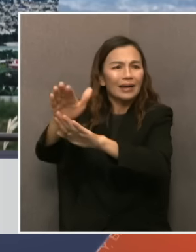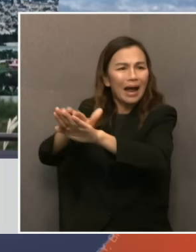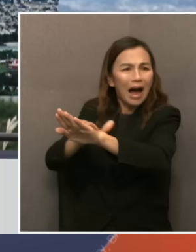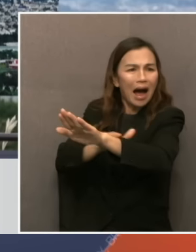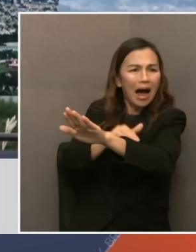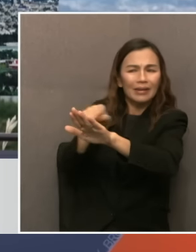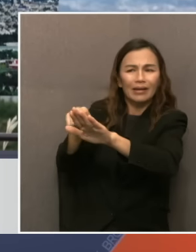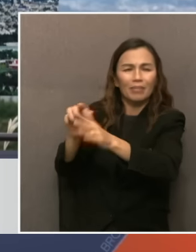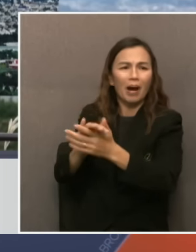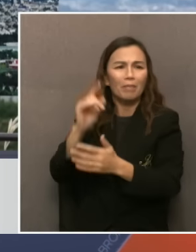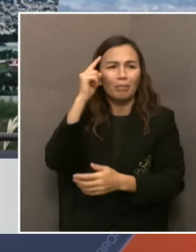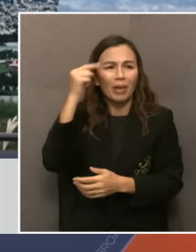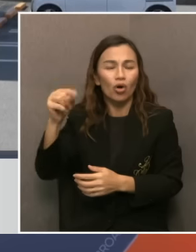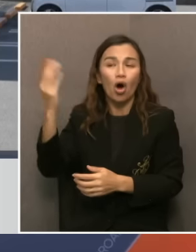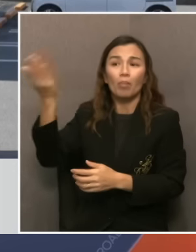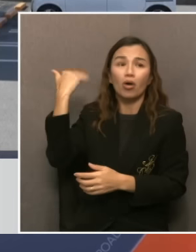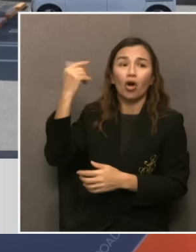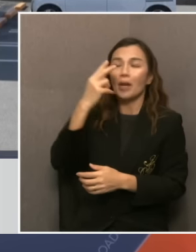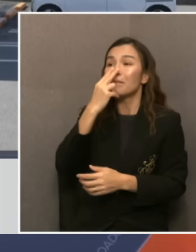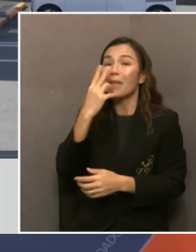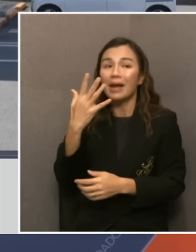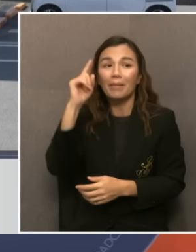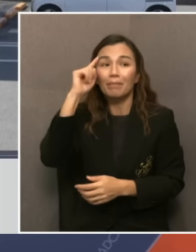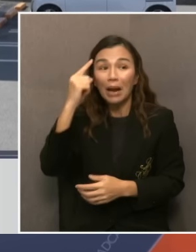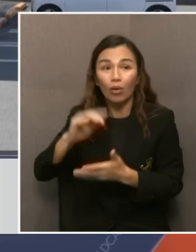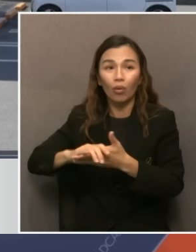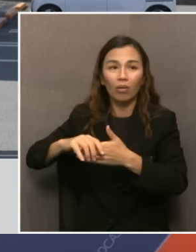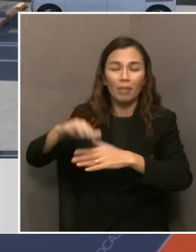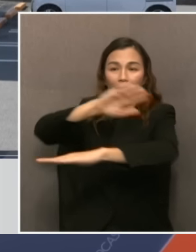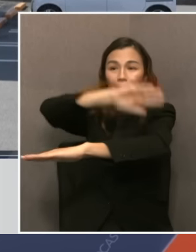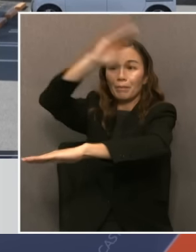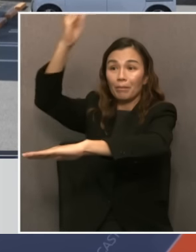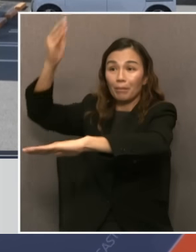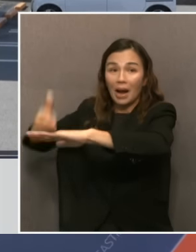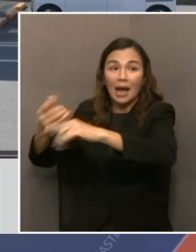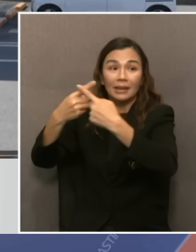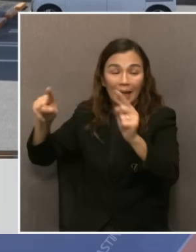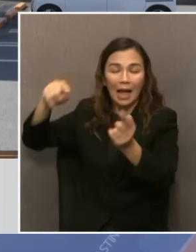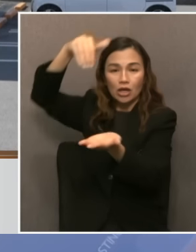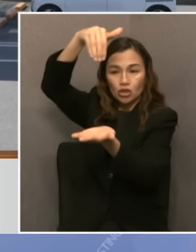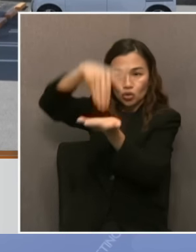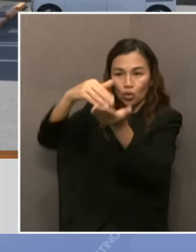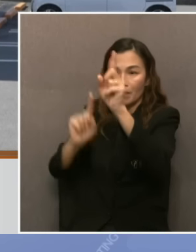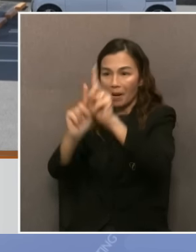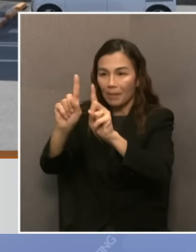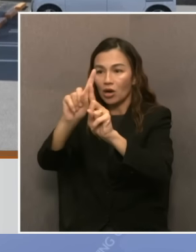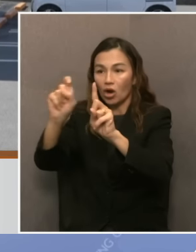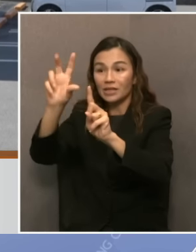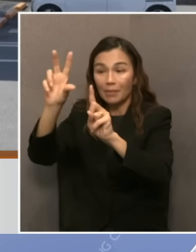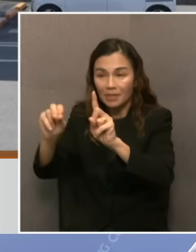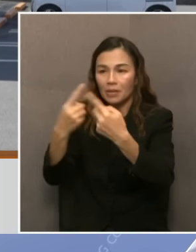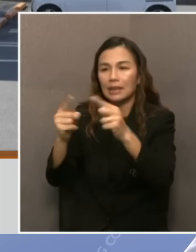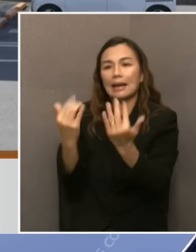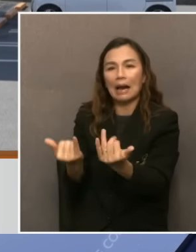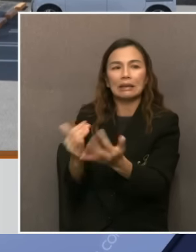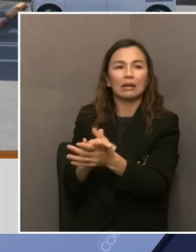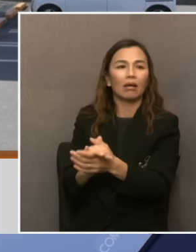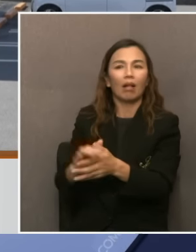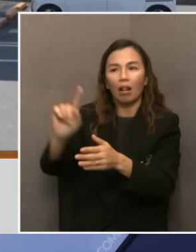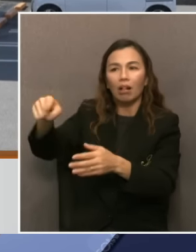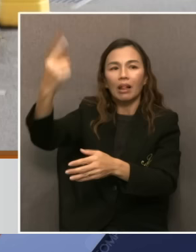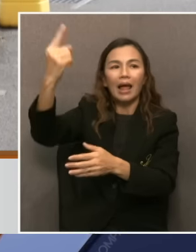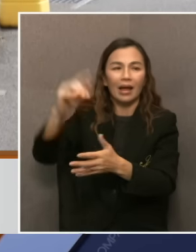ก็เป็นไปได้เพราะว่าก่อนหน้านั้นเราก็ไม่รู้มันตกไม่ตกแต่อันนี้มันตั้งมา130ปีอันที่2พายุกองเลยที่เข้าไปเนี่ยส่งผลกระ